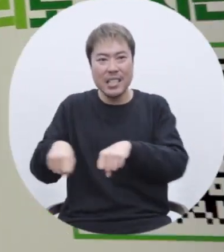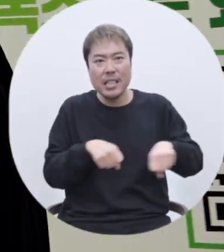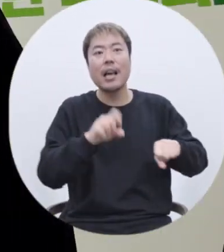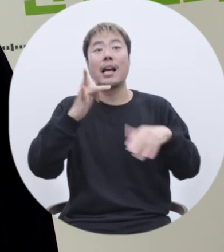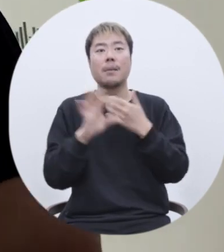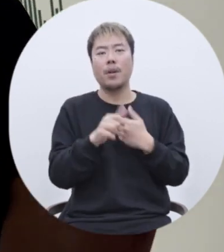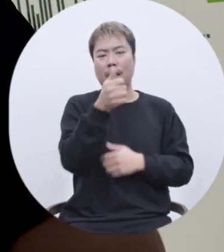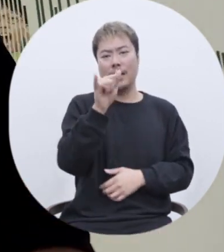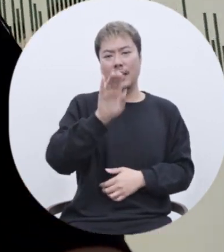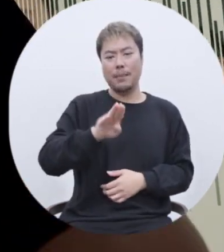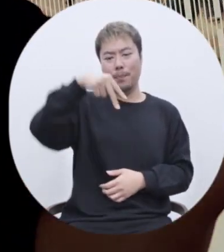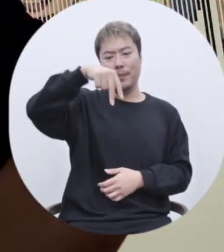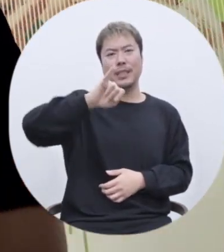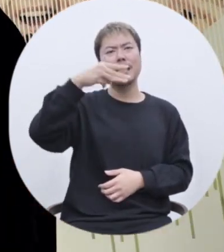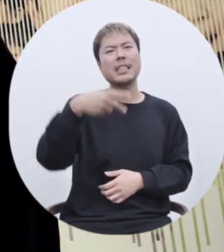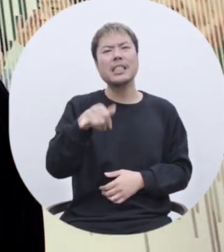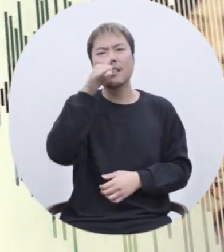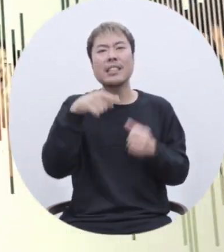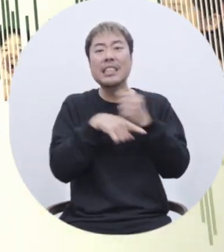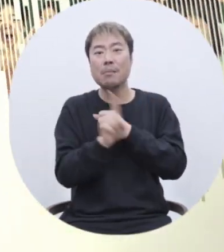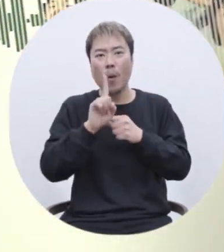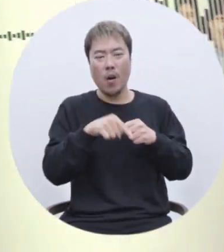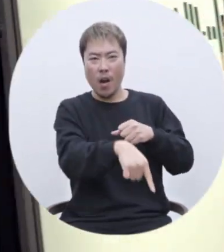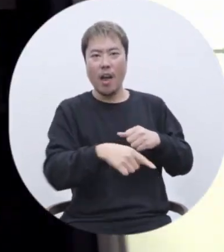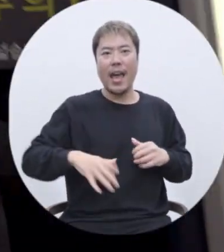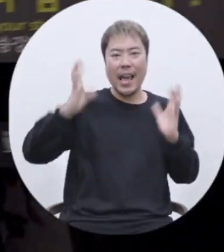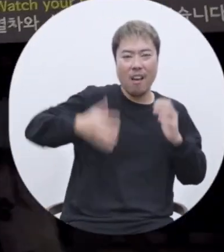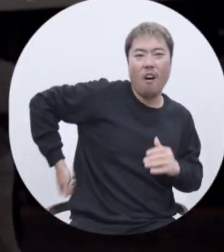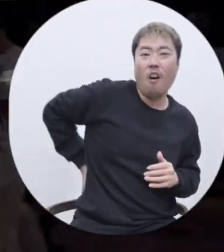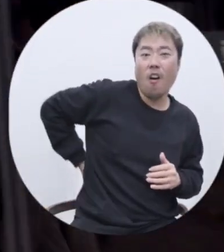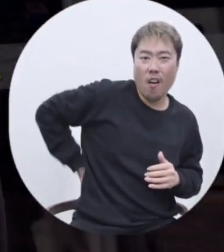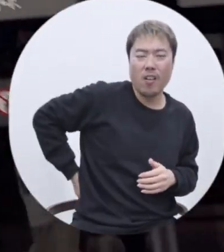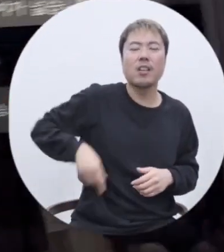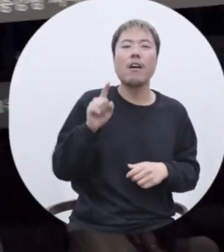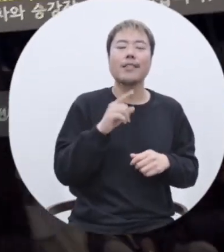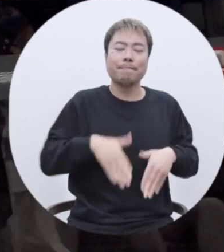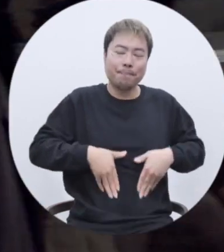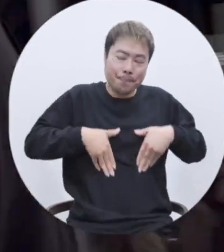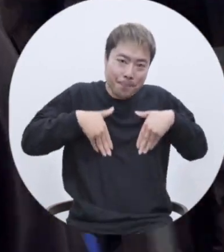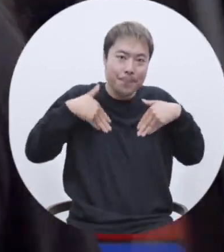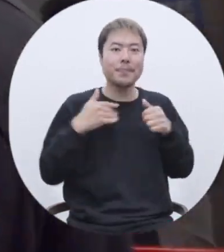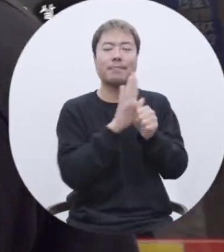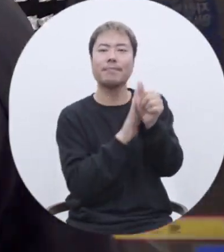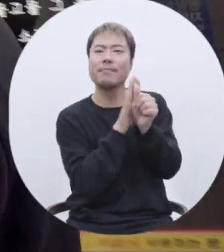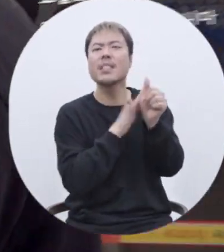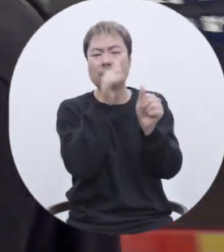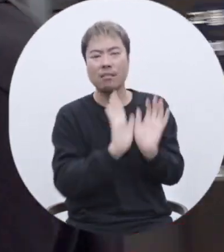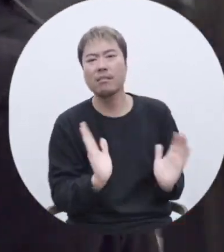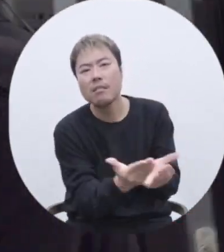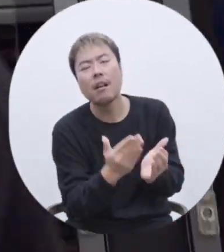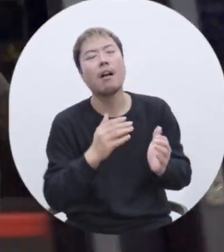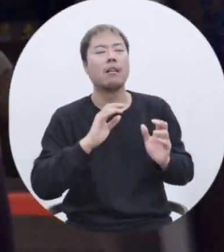애들 딱 그 허리에 해가지고 그렇게 이제 다니거나 하다가 1년 지나서